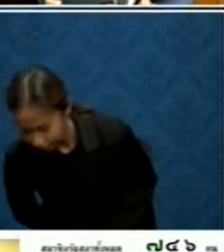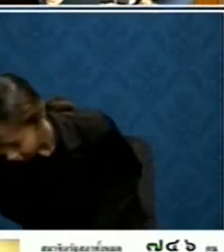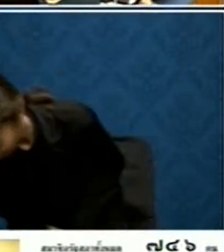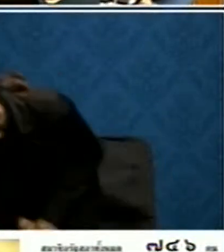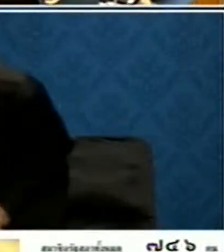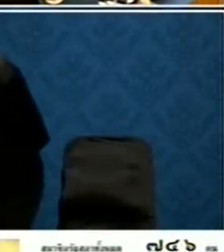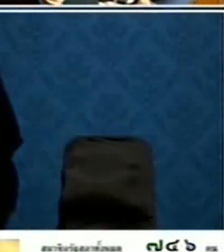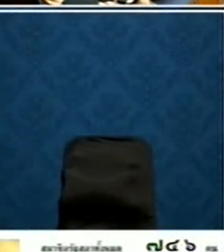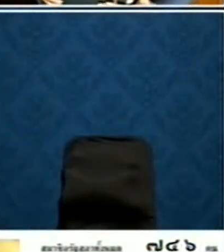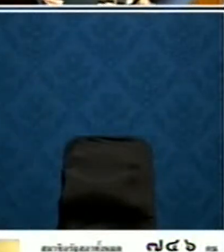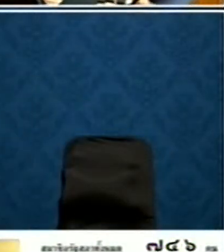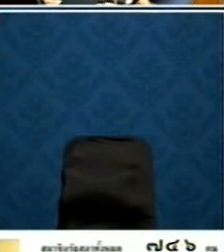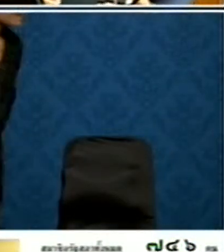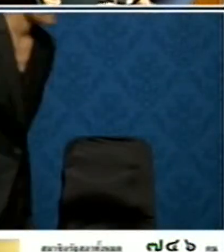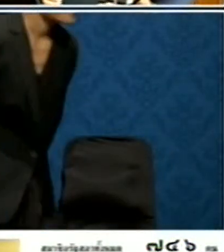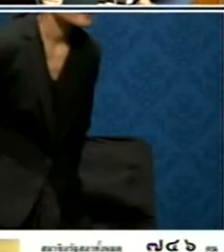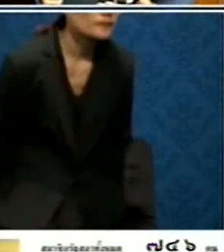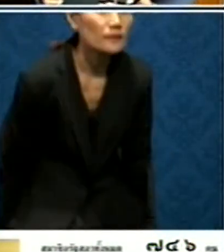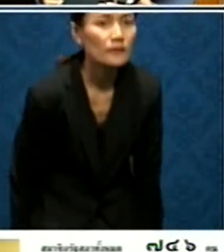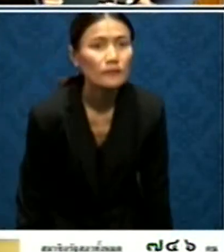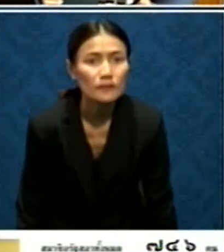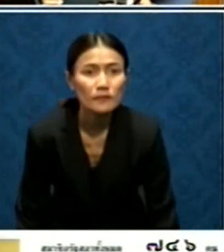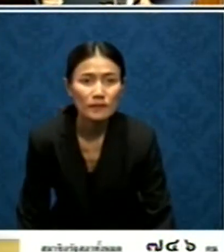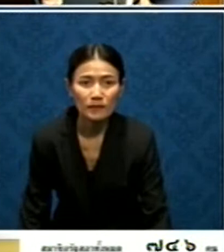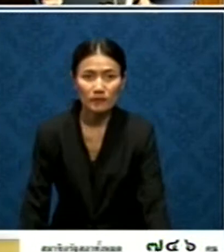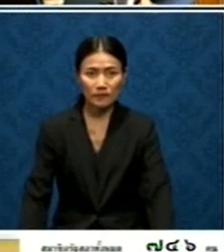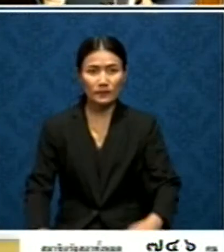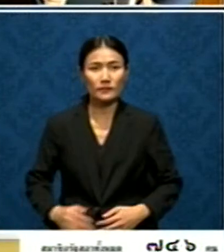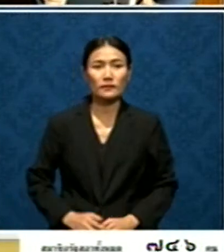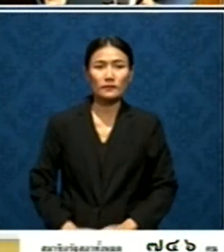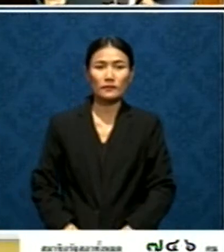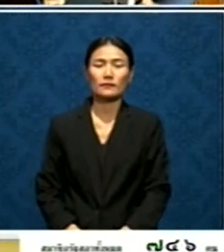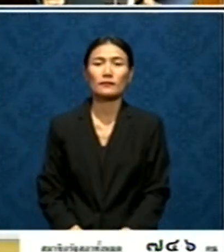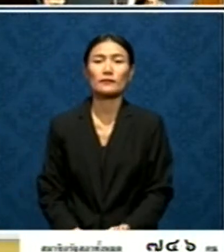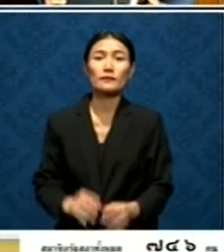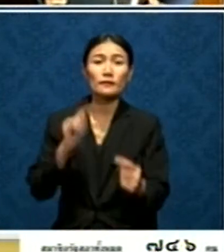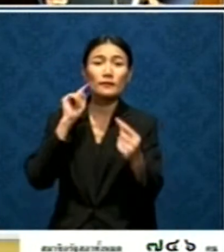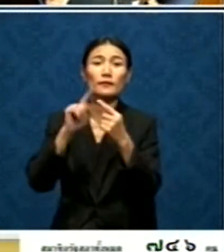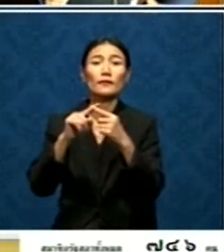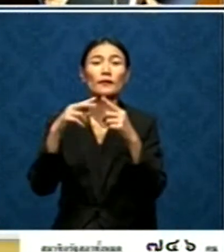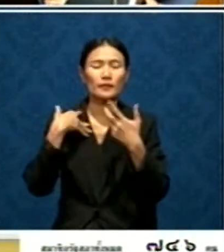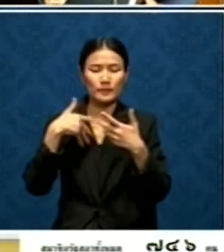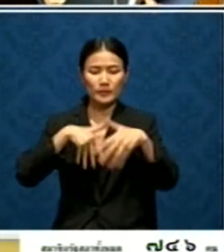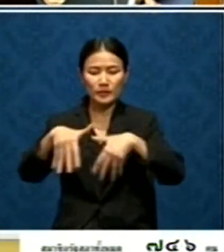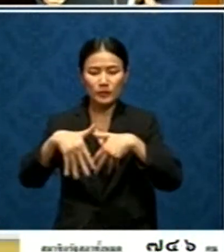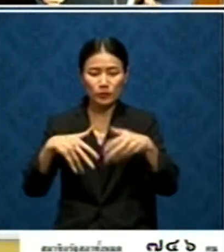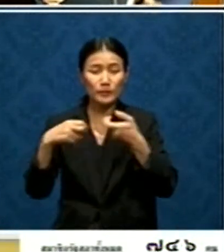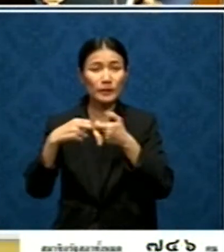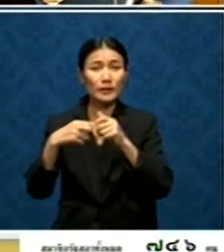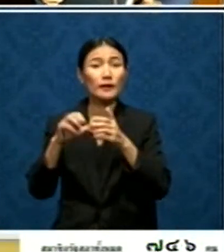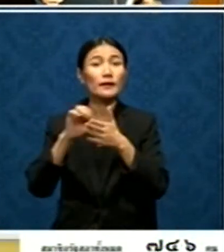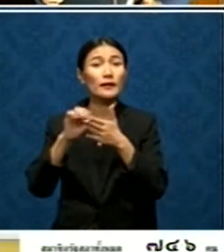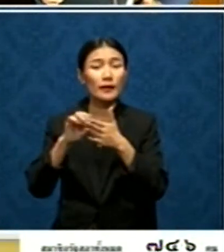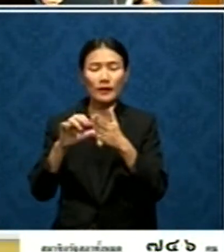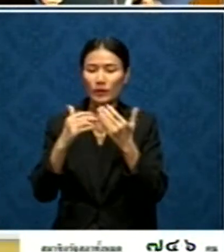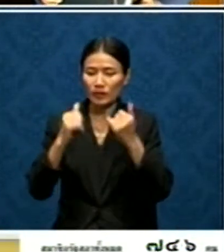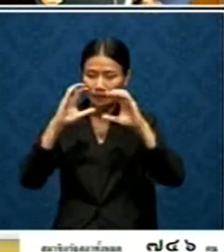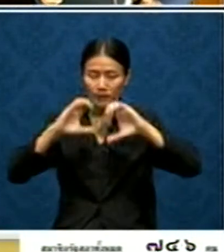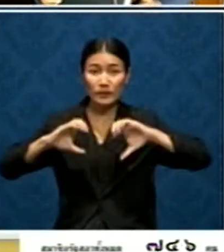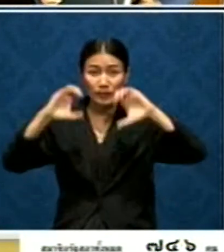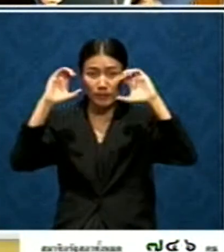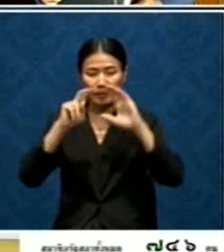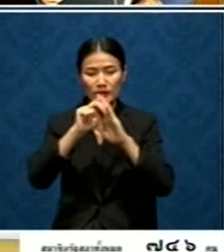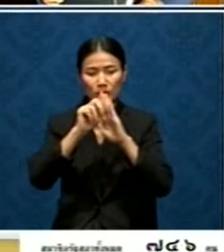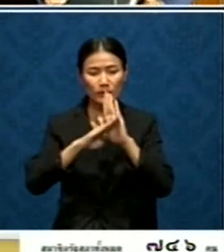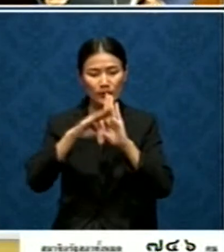เพื่อแก้ปัญหาสร้างความพร้อมและวางรากฐานอนาคตให้กับคนไทยทุกคนรัฐบาลมีกรอบนโยบายในการบริหารและพัฒนาประเทศตามกรอบ